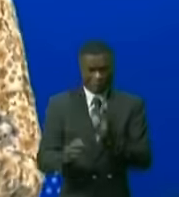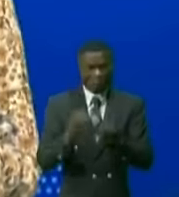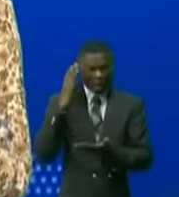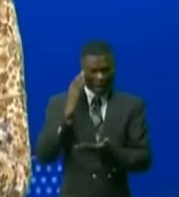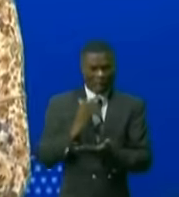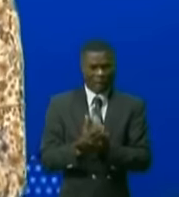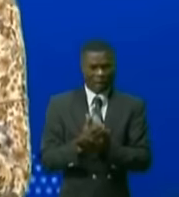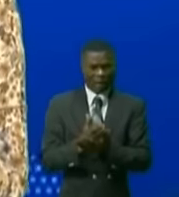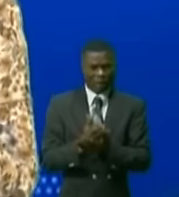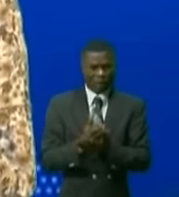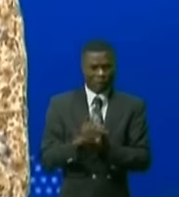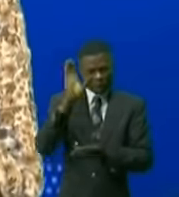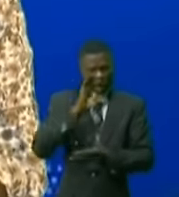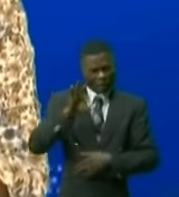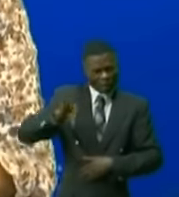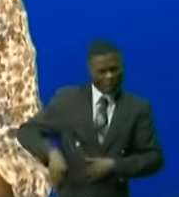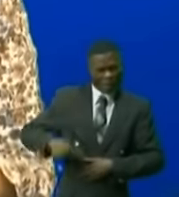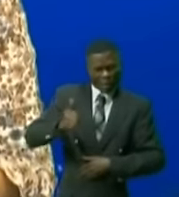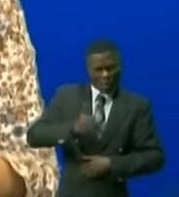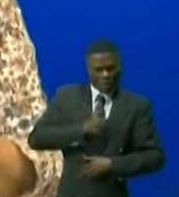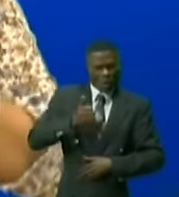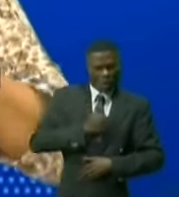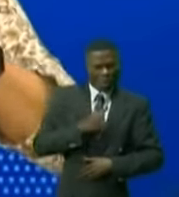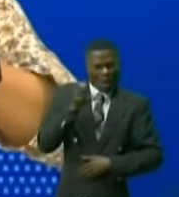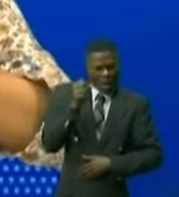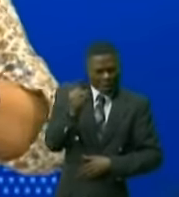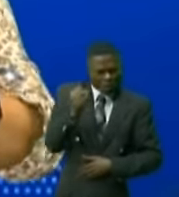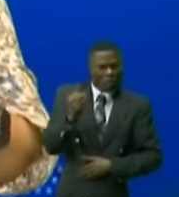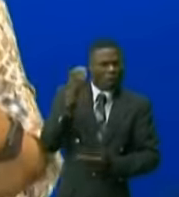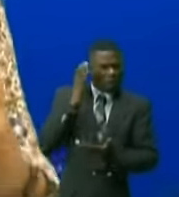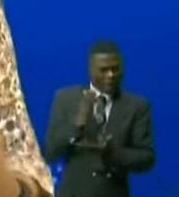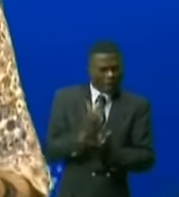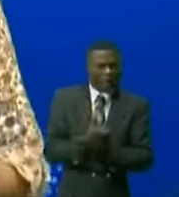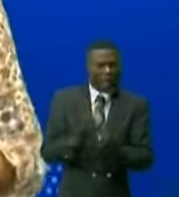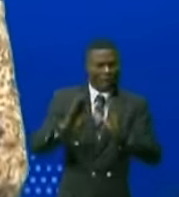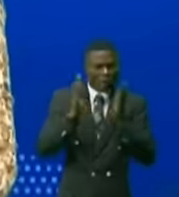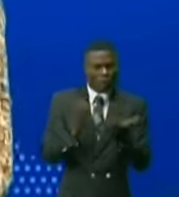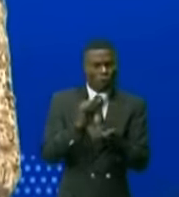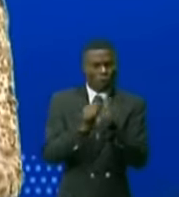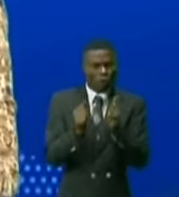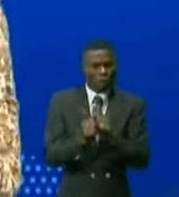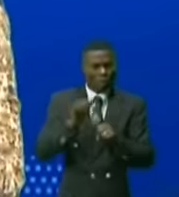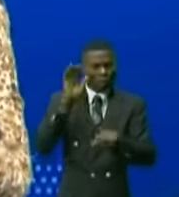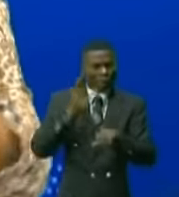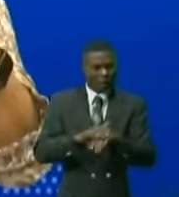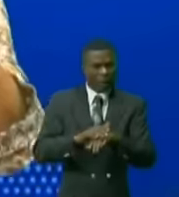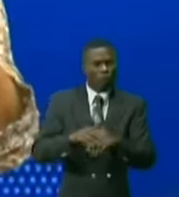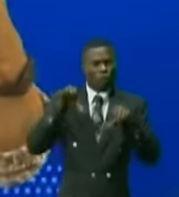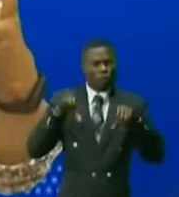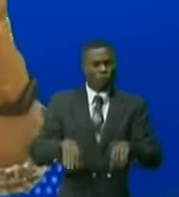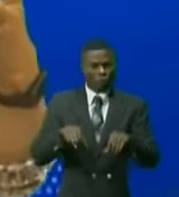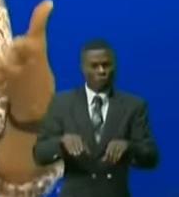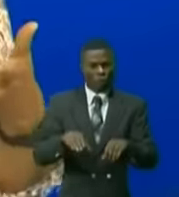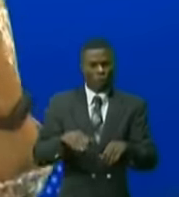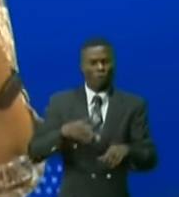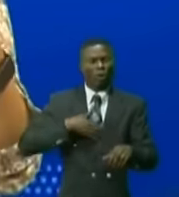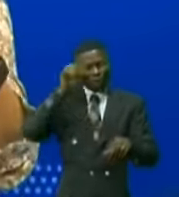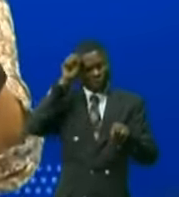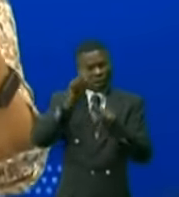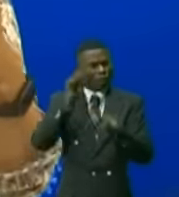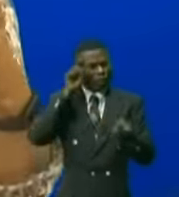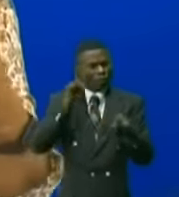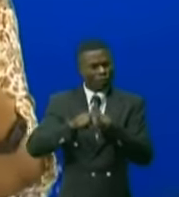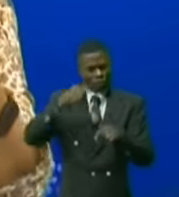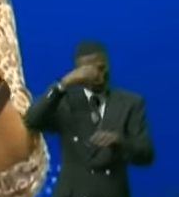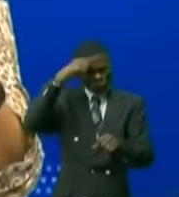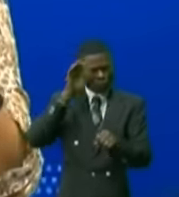de regarder toujours à nos intérêts, à nous personnels, mais à voir tout ce qui se passe en dehors de nous, donc nos frères et nos sœurs qui sont en